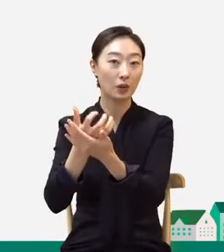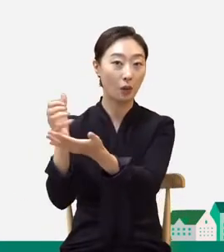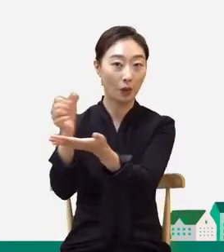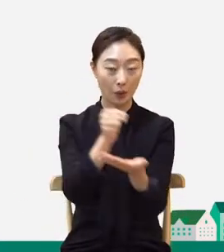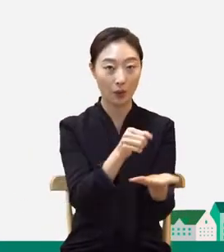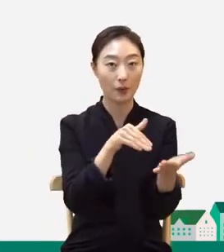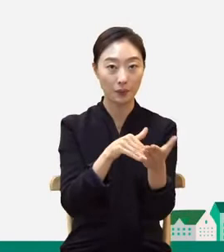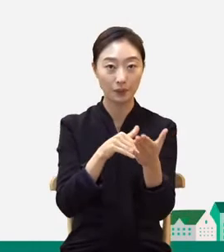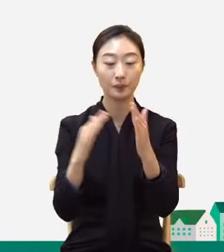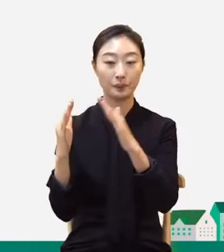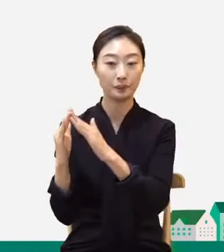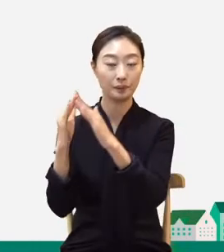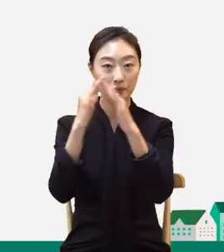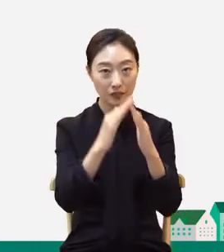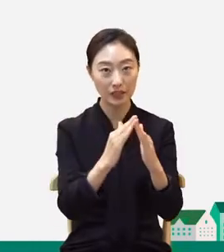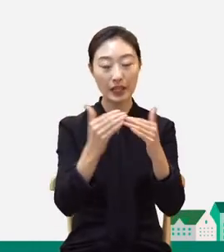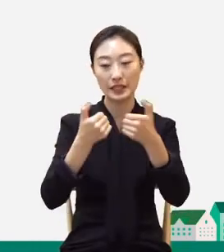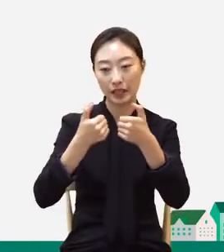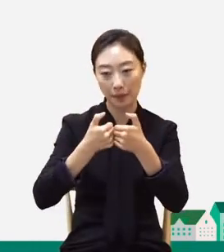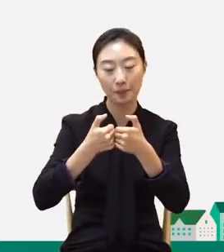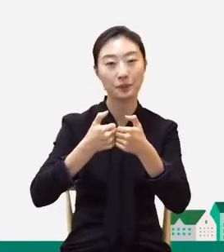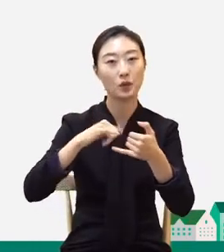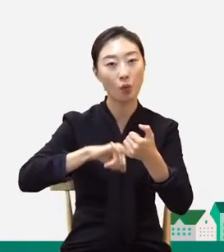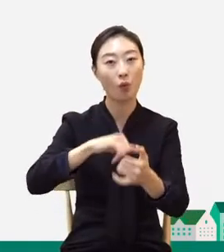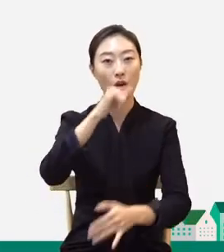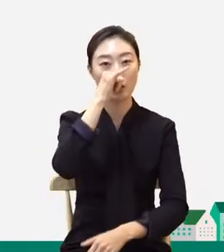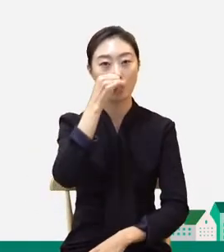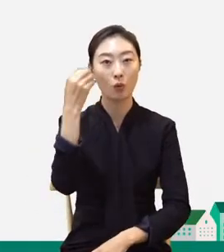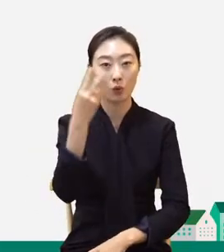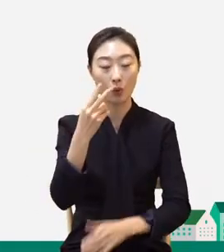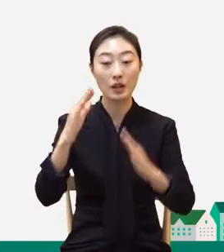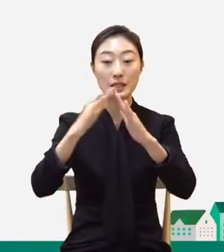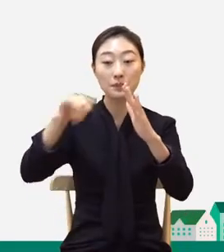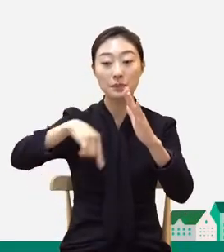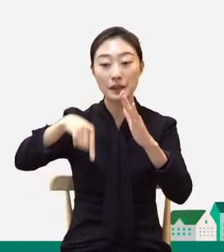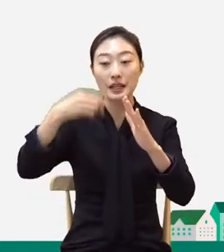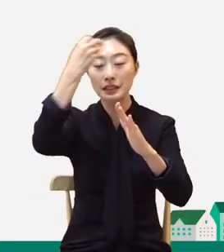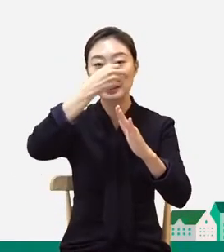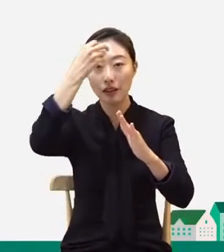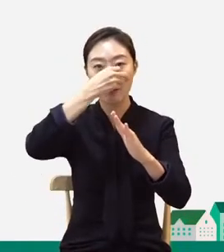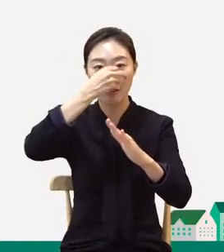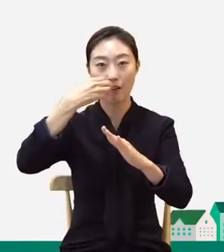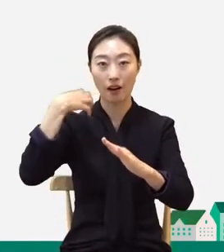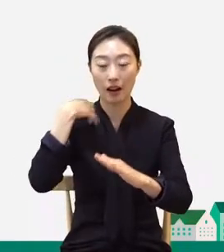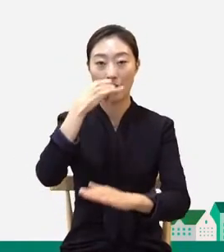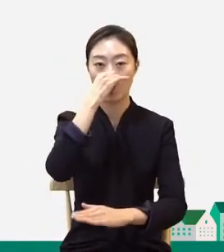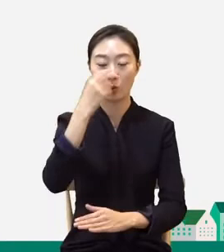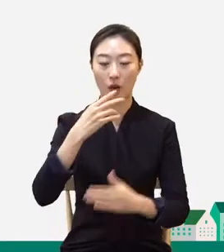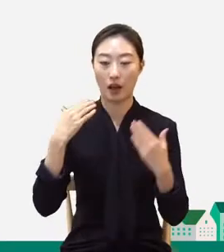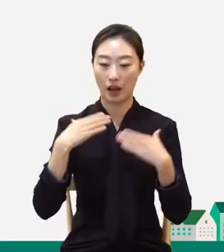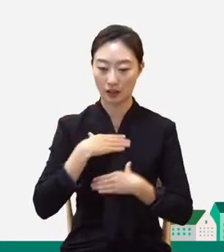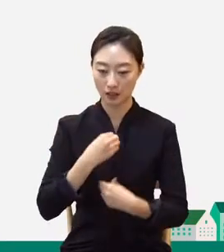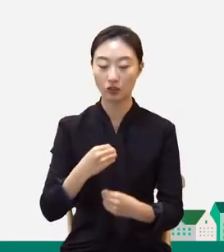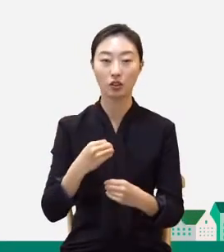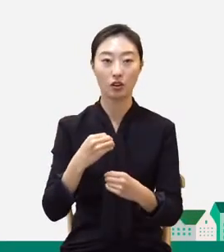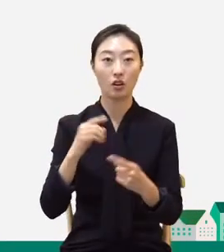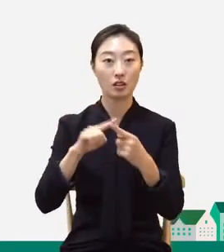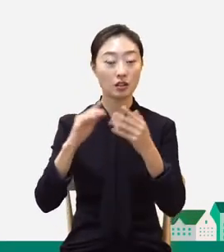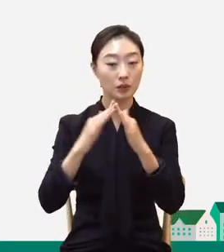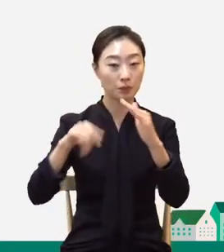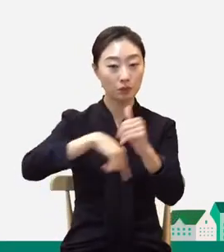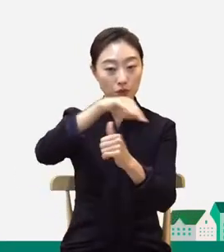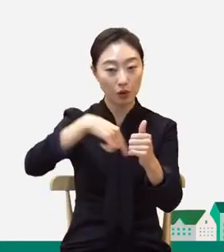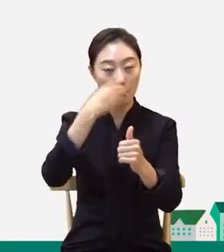입주자의 입주 지원 및 상담하고요. 주택시설관리 지원합니다. 안정적 주거유지 지원과 입주자의